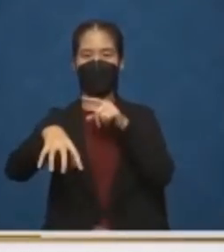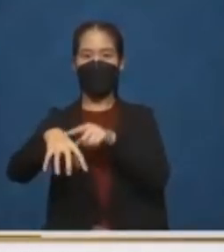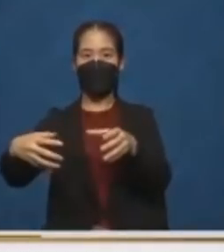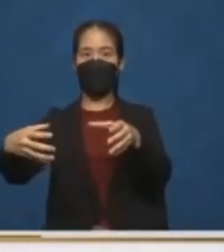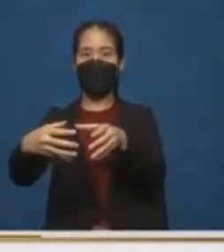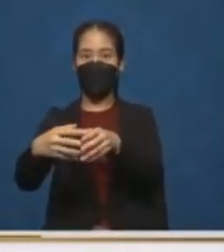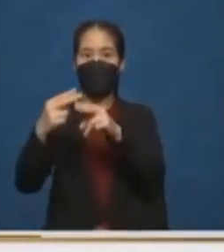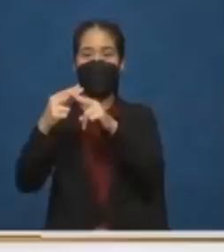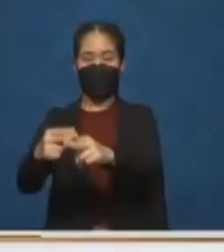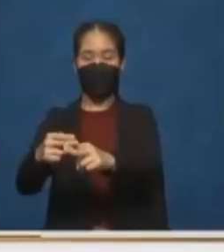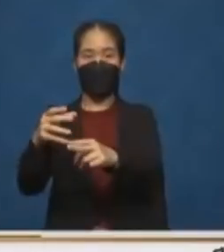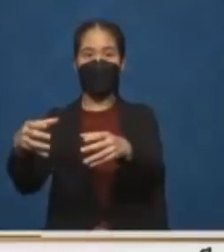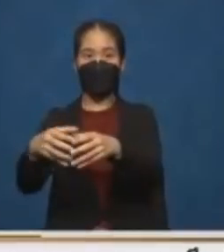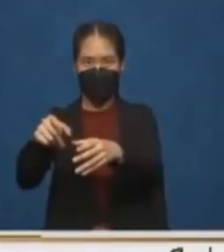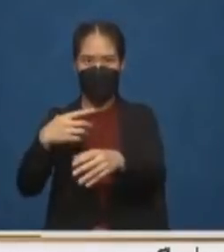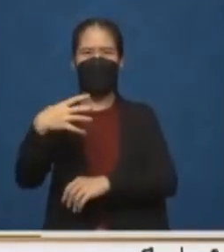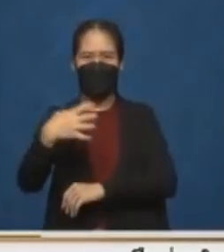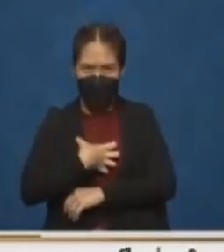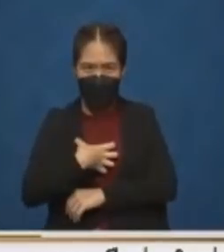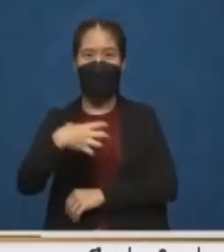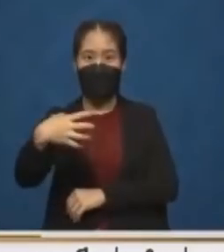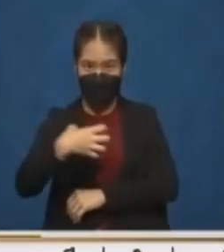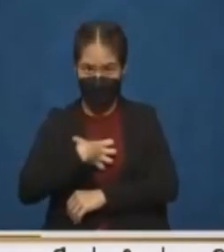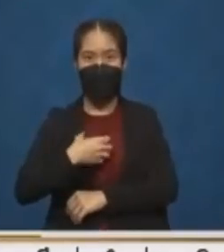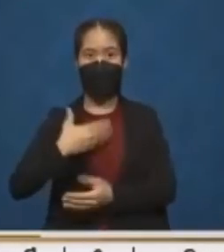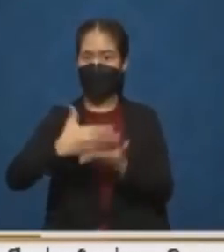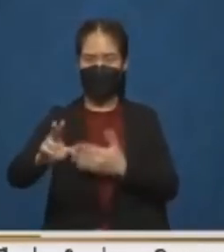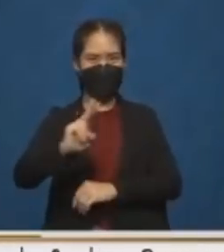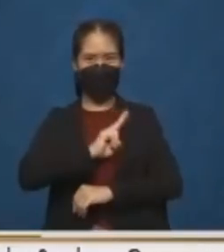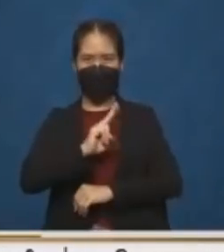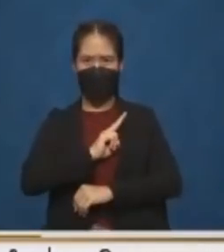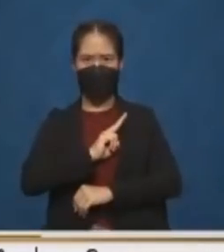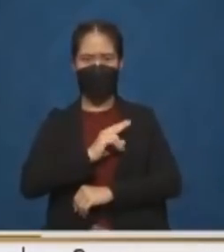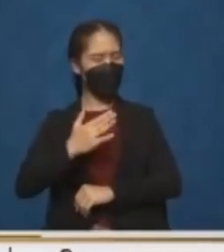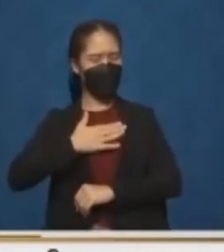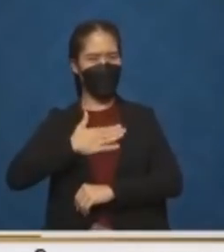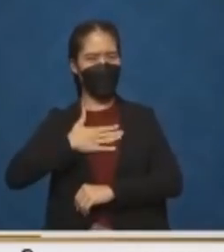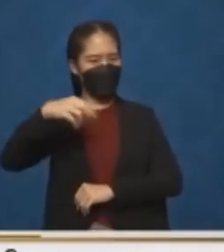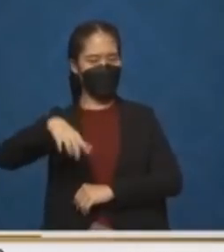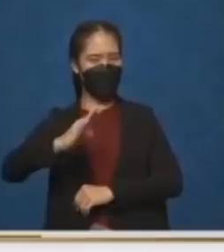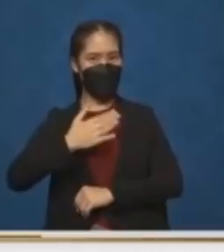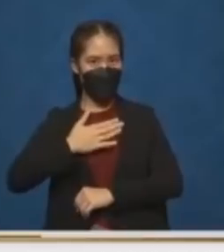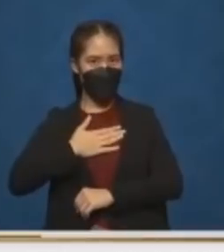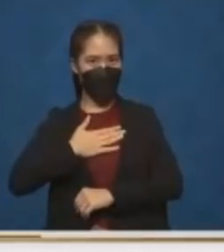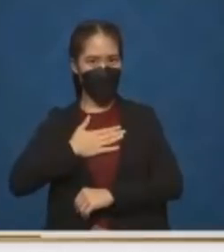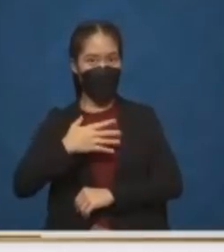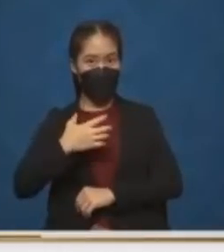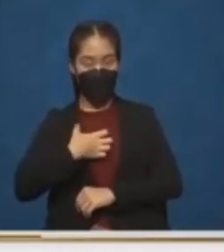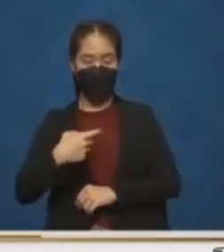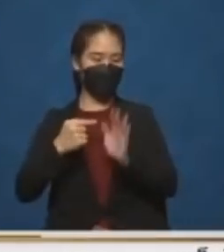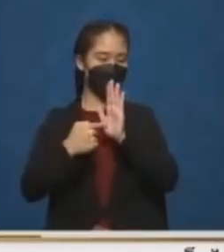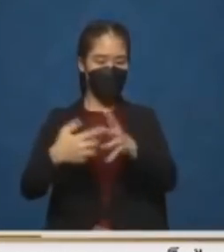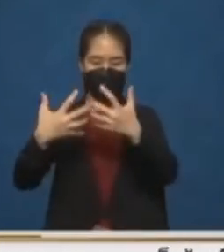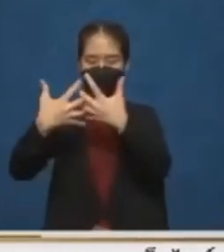พากเอกลชนเข้าจากซื contracün instanceมาชีดให้บุขรากรในสั้งกัดมาชีดตามโงงานตาม